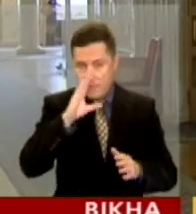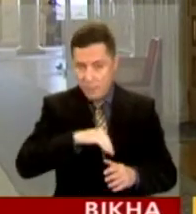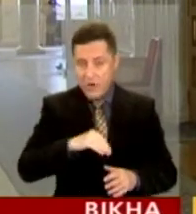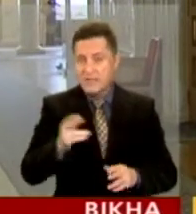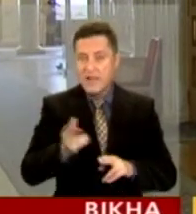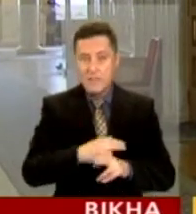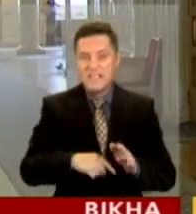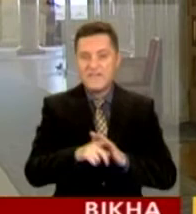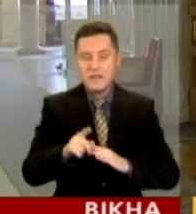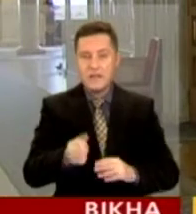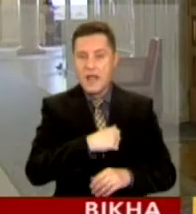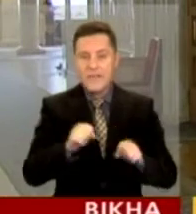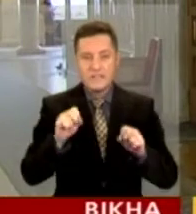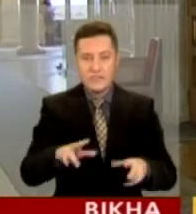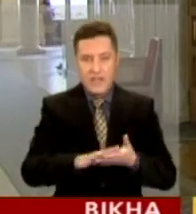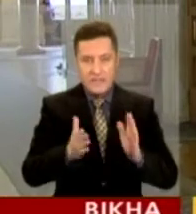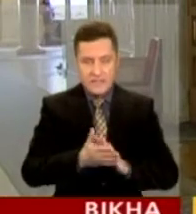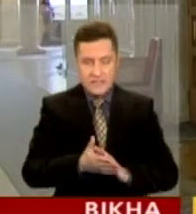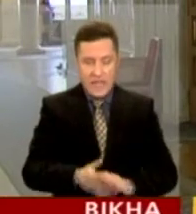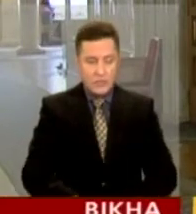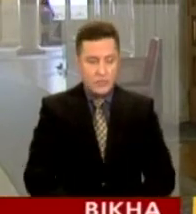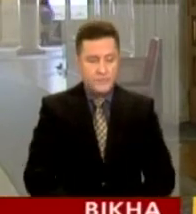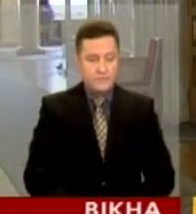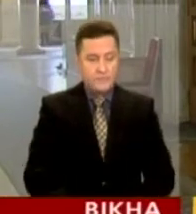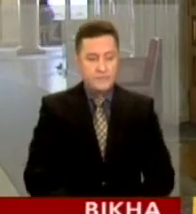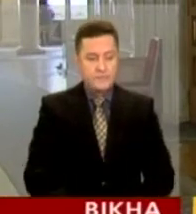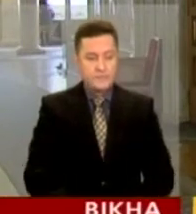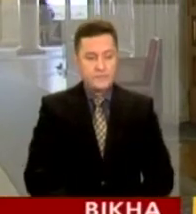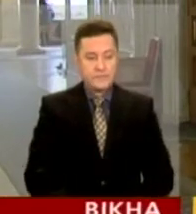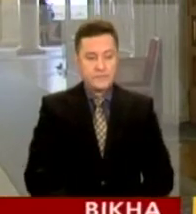тому це питання поки що відклали. Євгенія Мотрич, Олексій Жиленко, програма «Вікна СТБ».